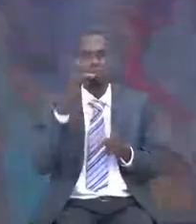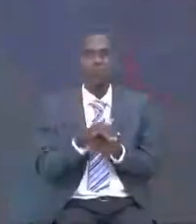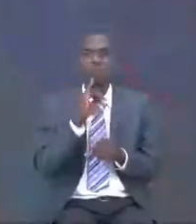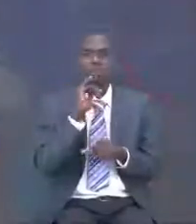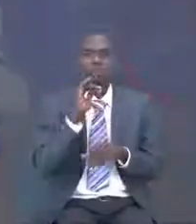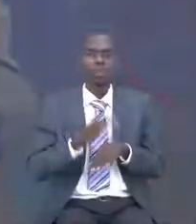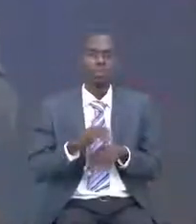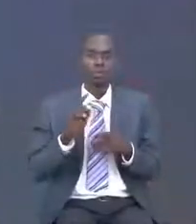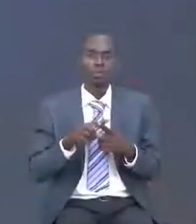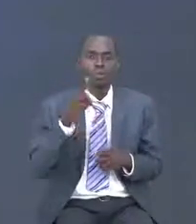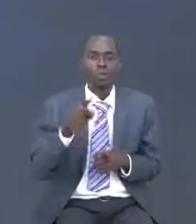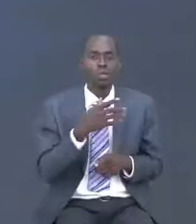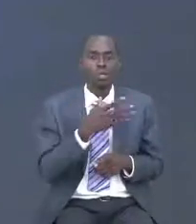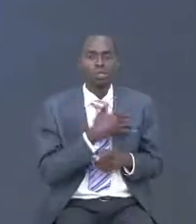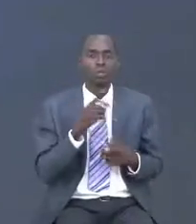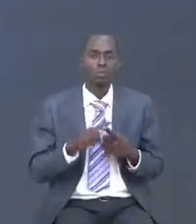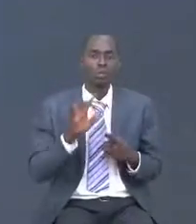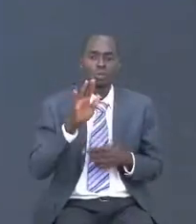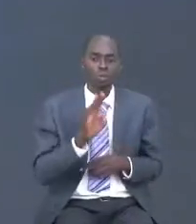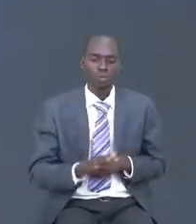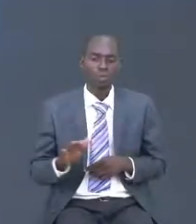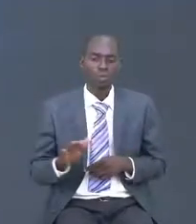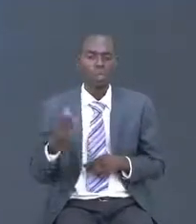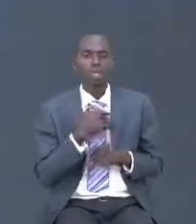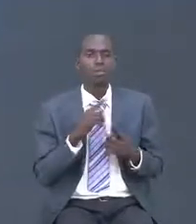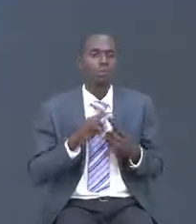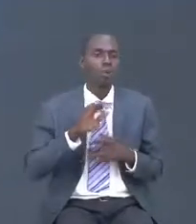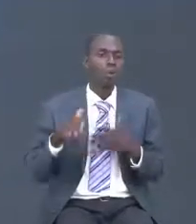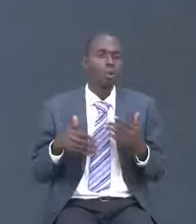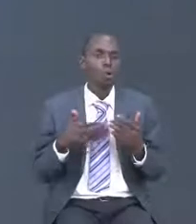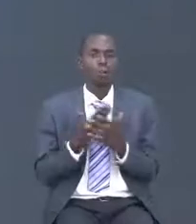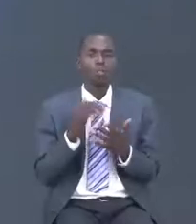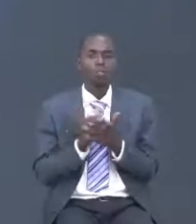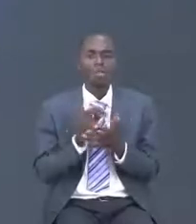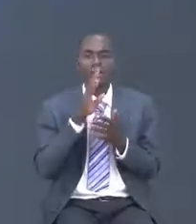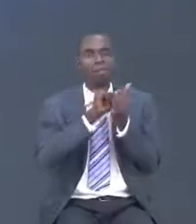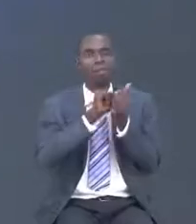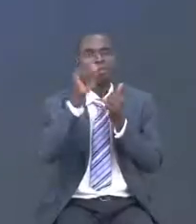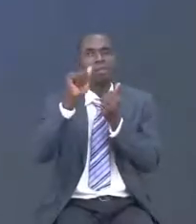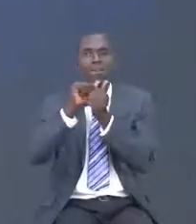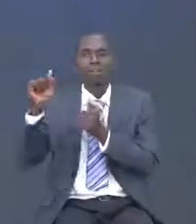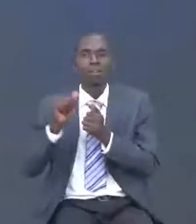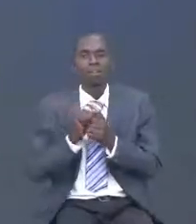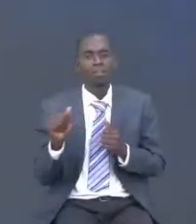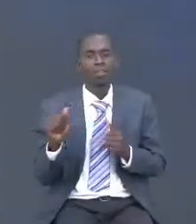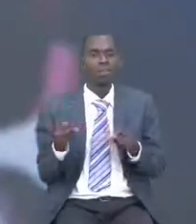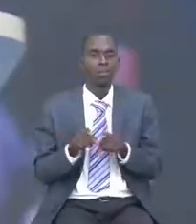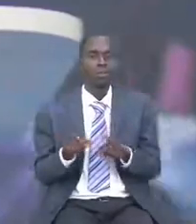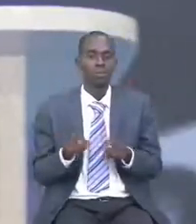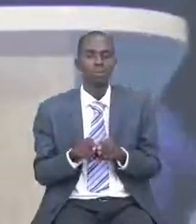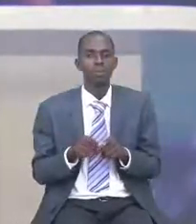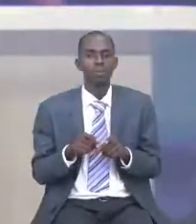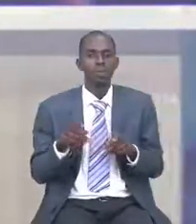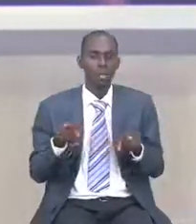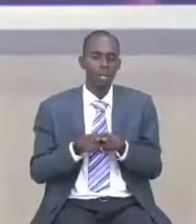Alors il dit, car la promesse est pour vous, pour vos enfants, et pour tous ceux qui sont au loin,